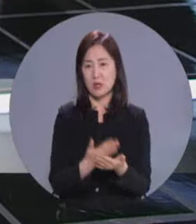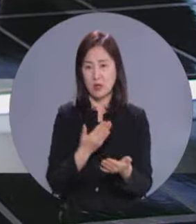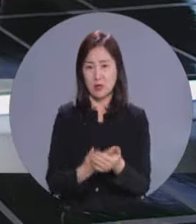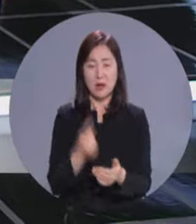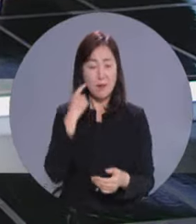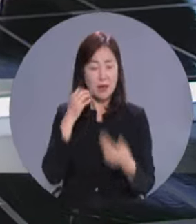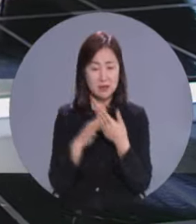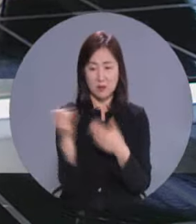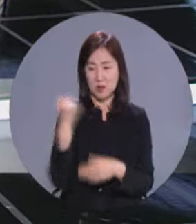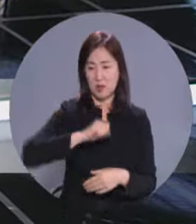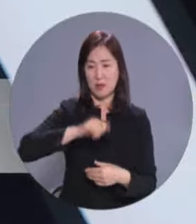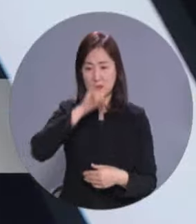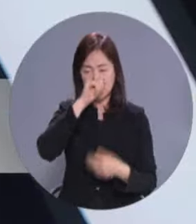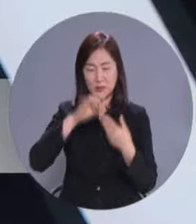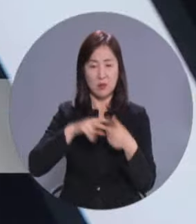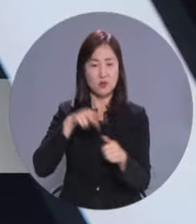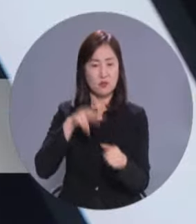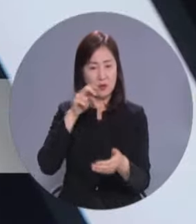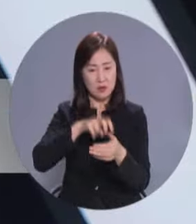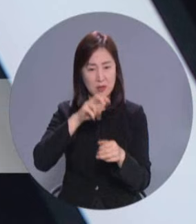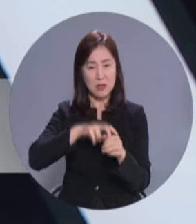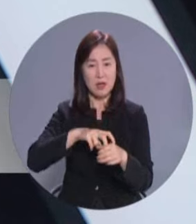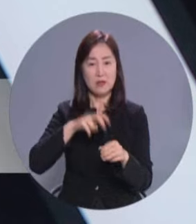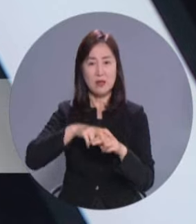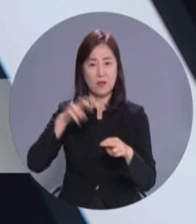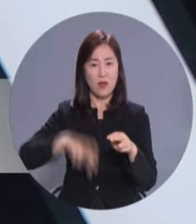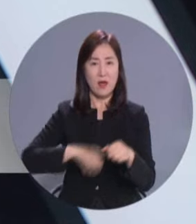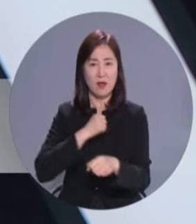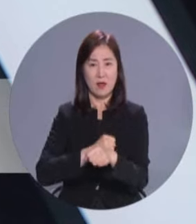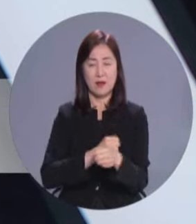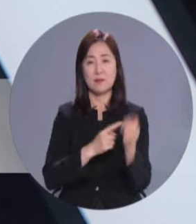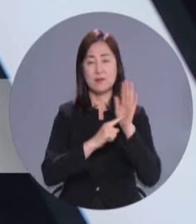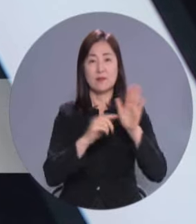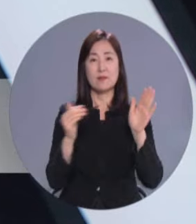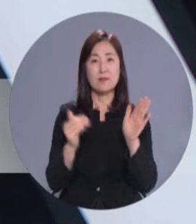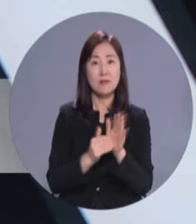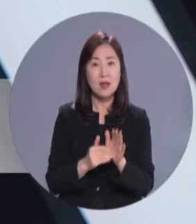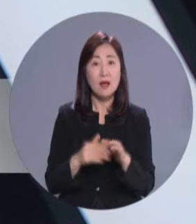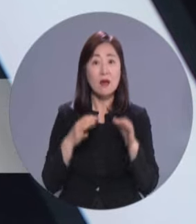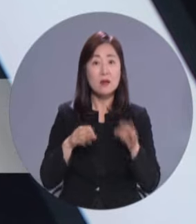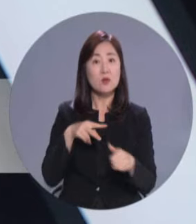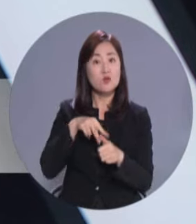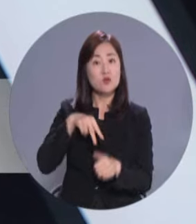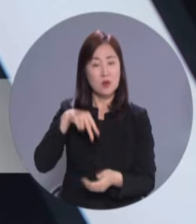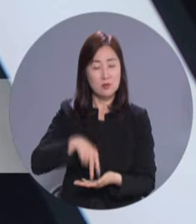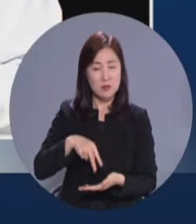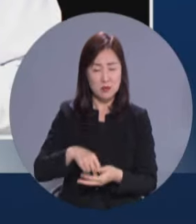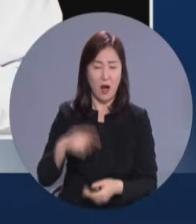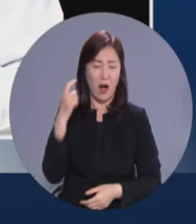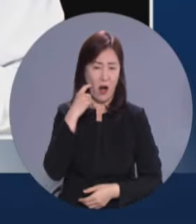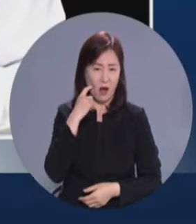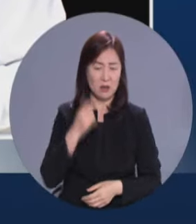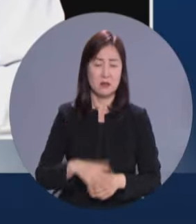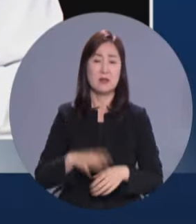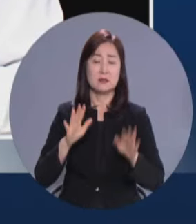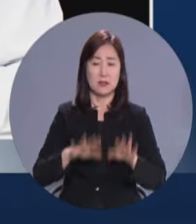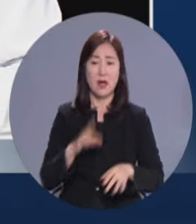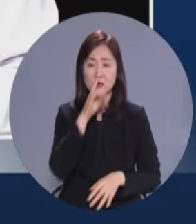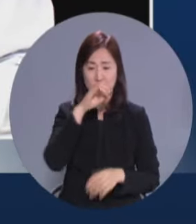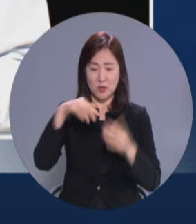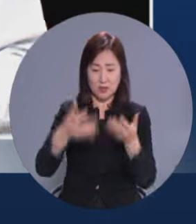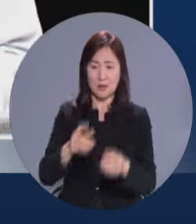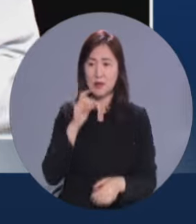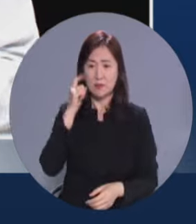사실이 있다면 후보직을 사퇴해야 한다고 주장했습니다 김 후보측은 허위 사실이라며 중앙당 질의를